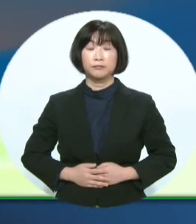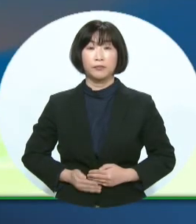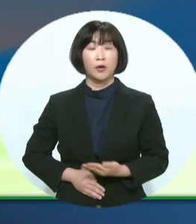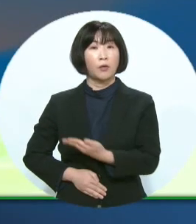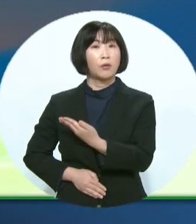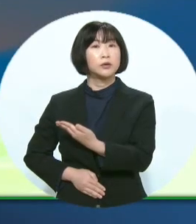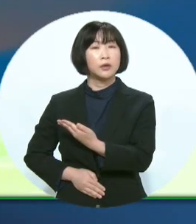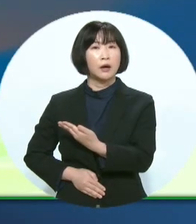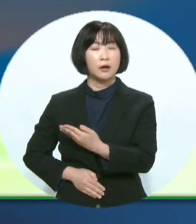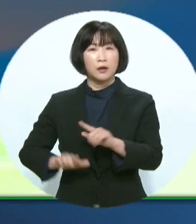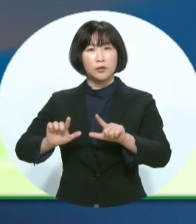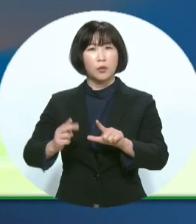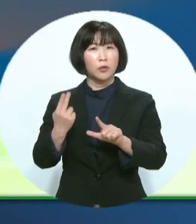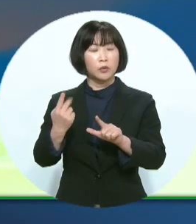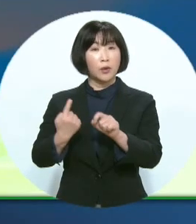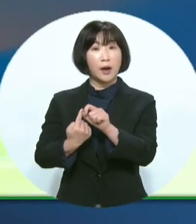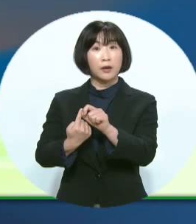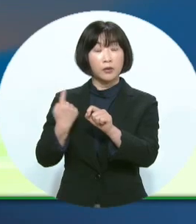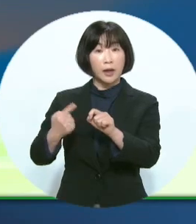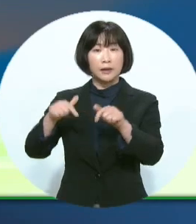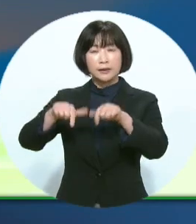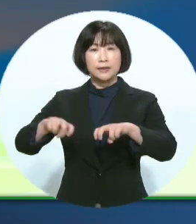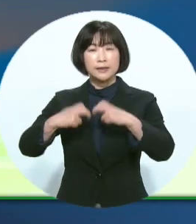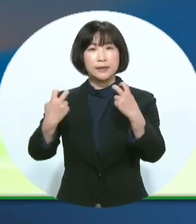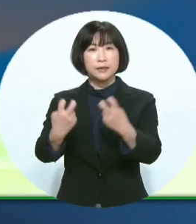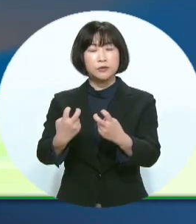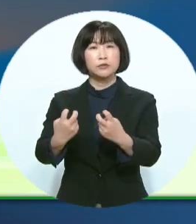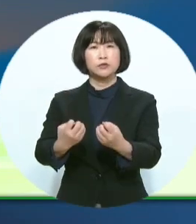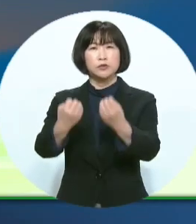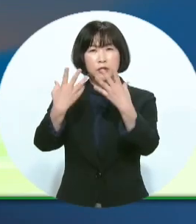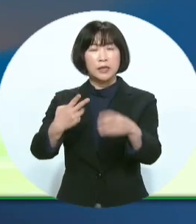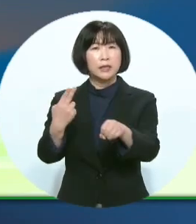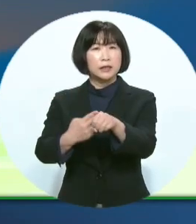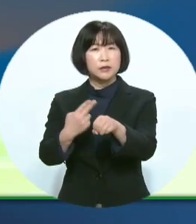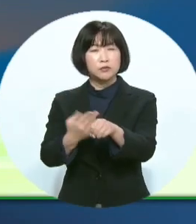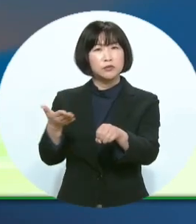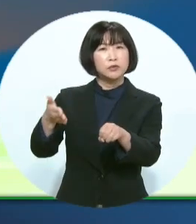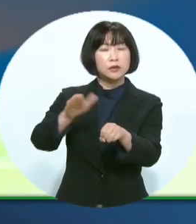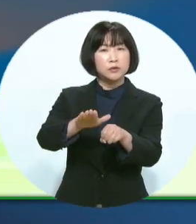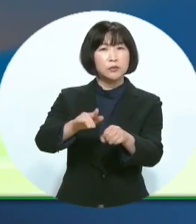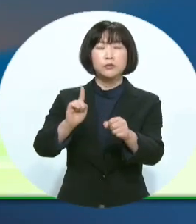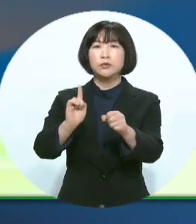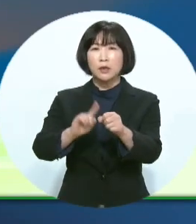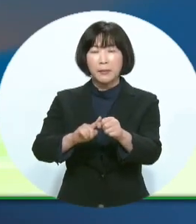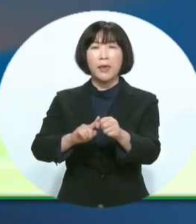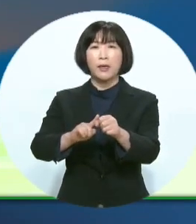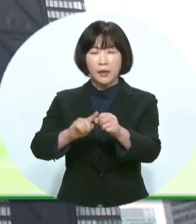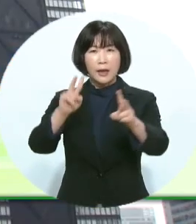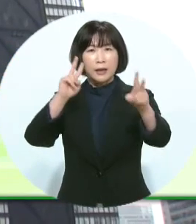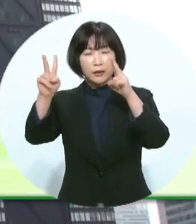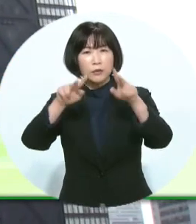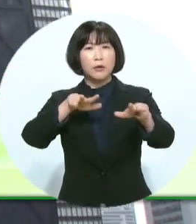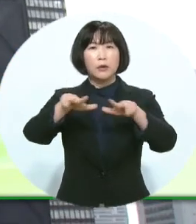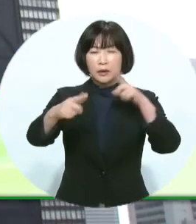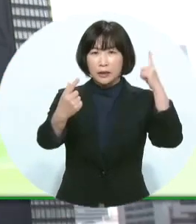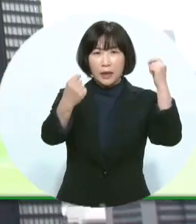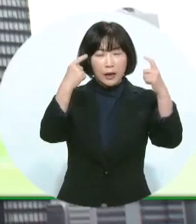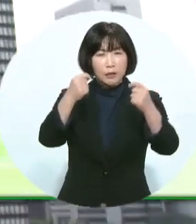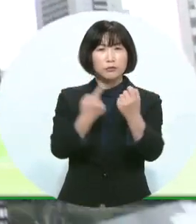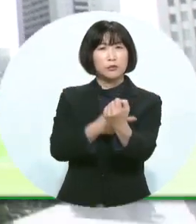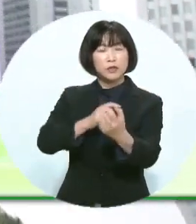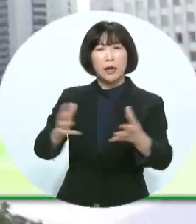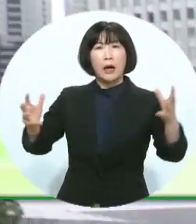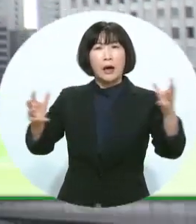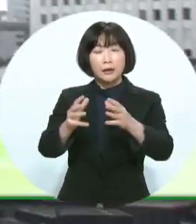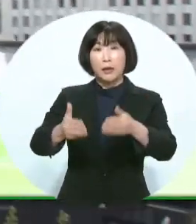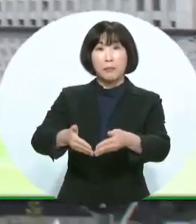これは都が去年西新宿先端サービス実装産官学コンソーシアムを設立して取り